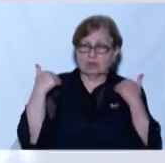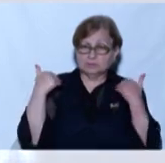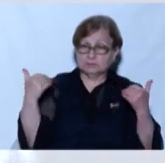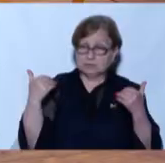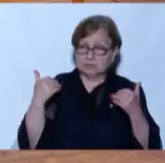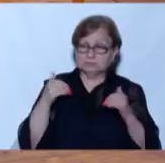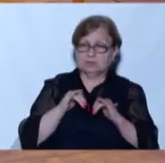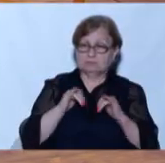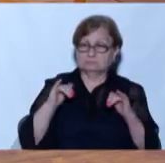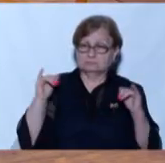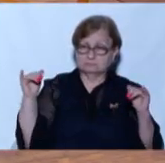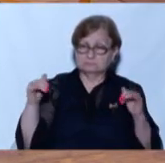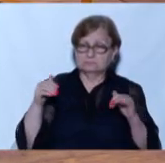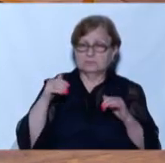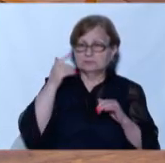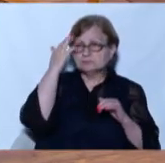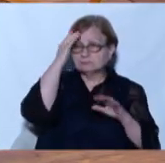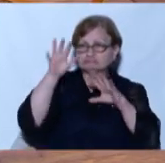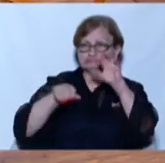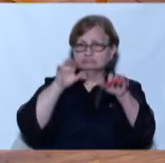იმპერიული ფიქრები აქვს